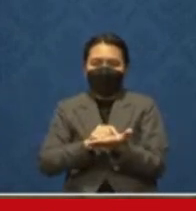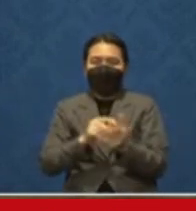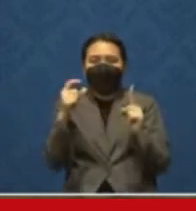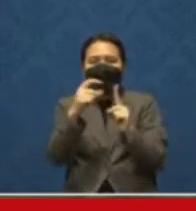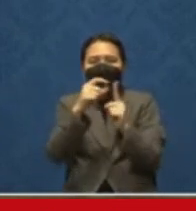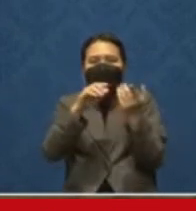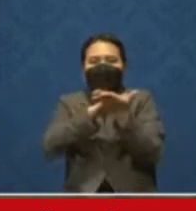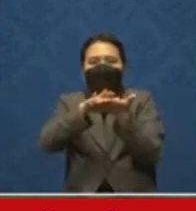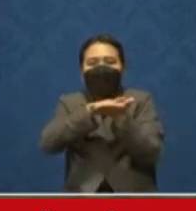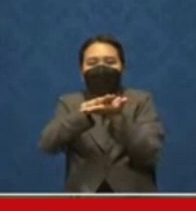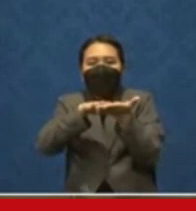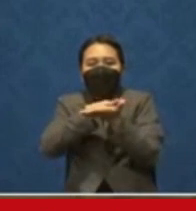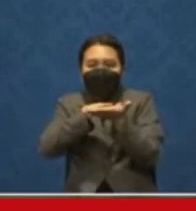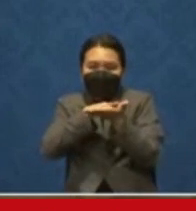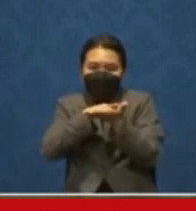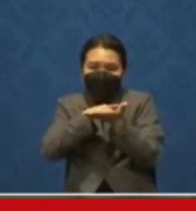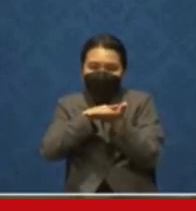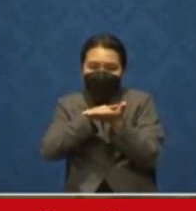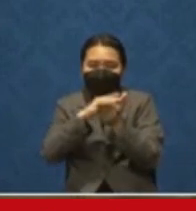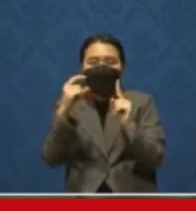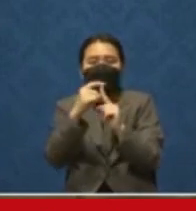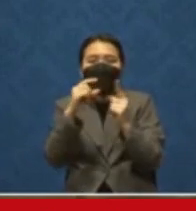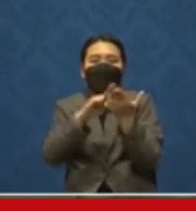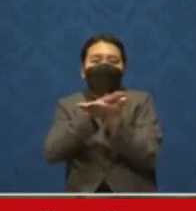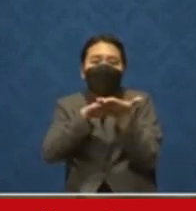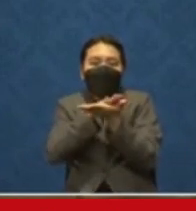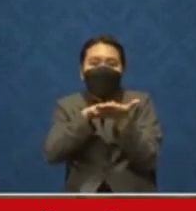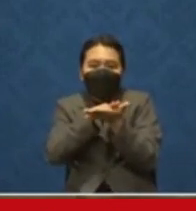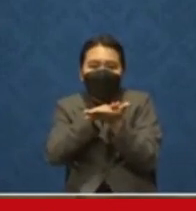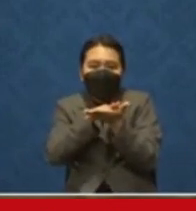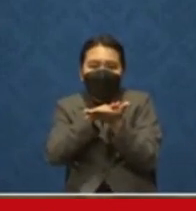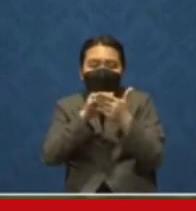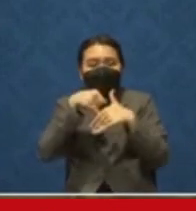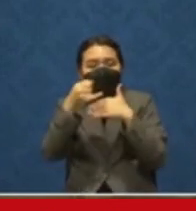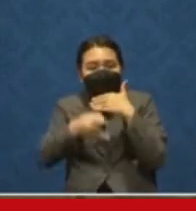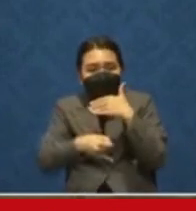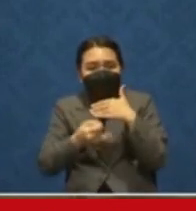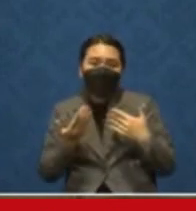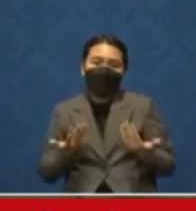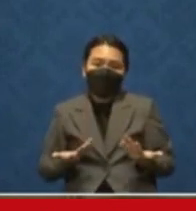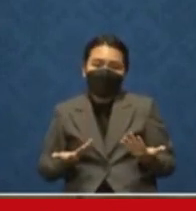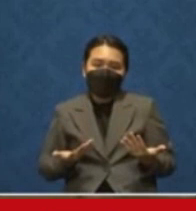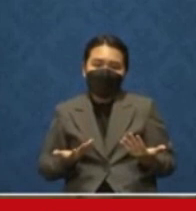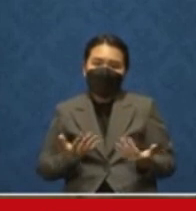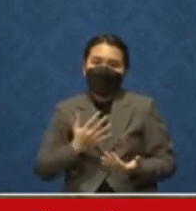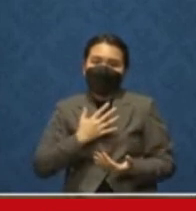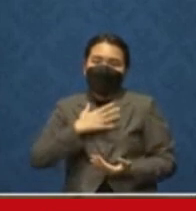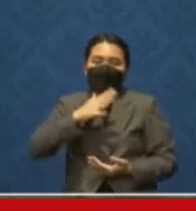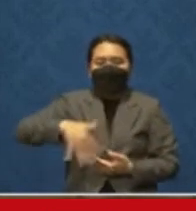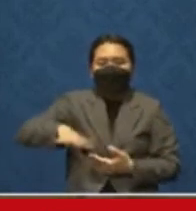แต่ผมอยากถามพลเอกประยุทธ์เอาที่บายใจของเราทำไมมันราคาถูกจังขอแค่คำขอ